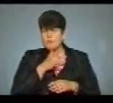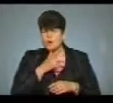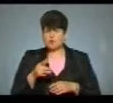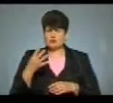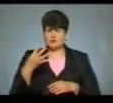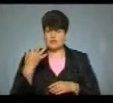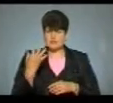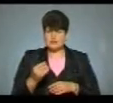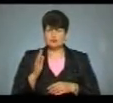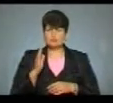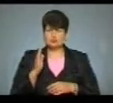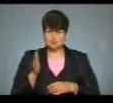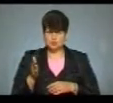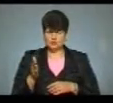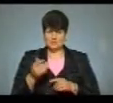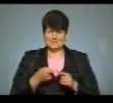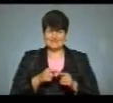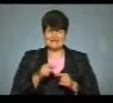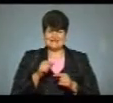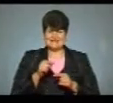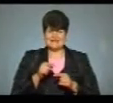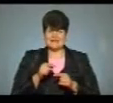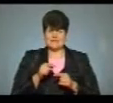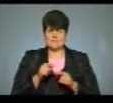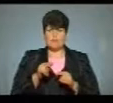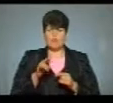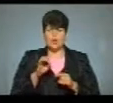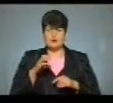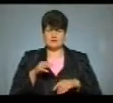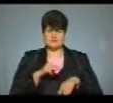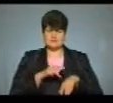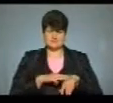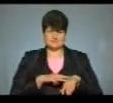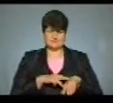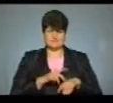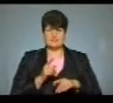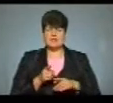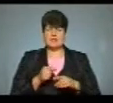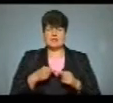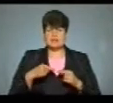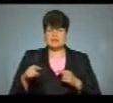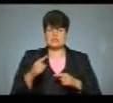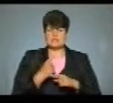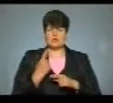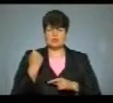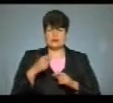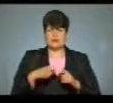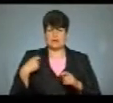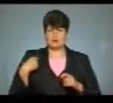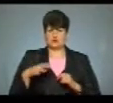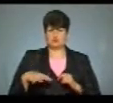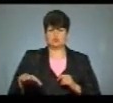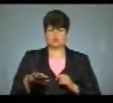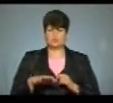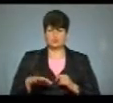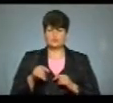буде відбуватися оцей сам пост і карантин в кілометровій зоні від